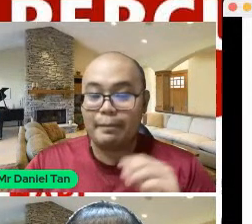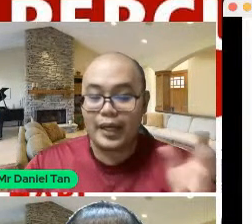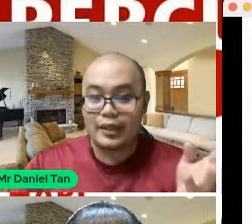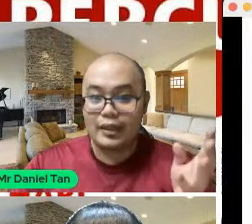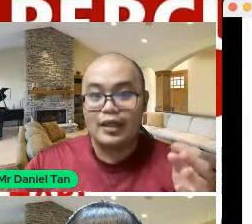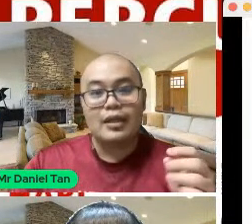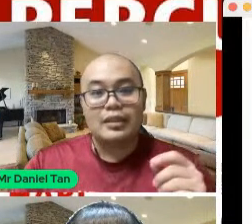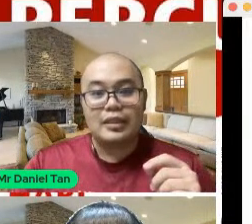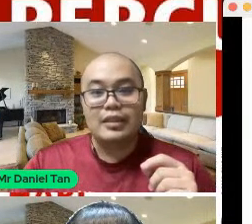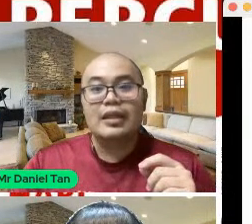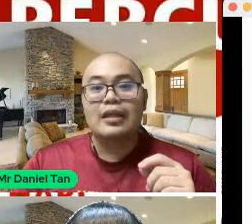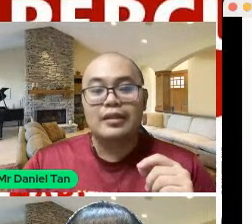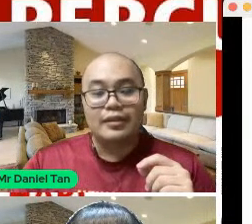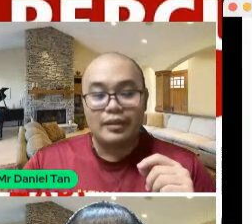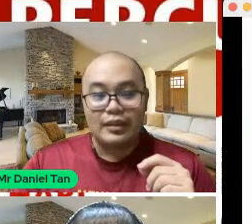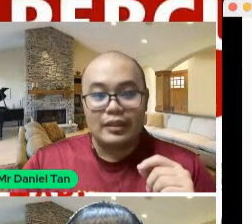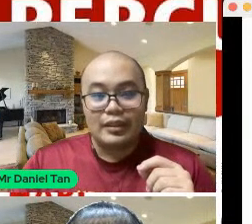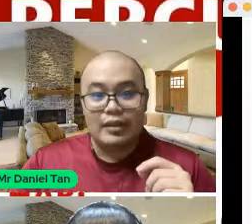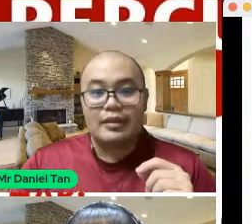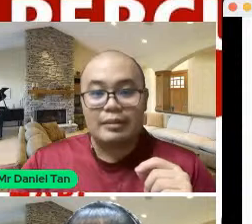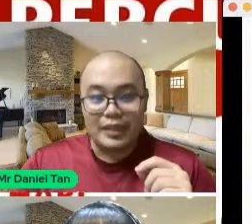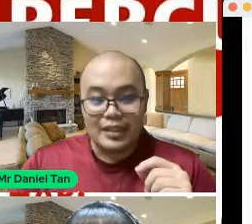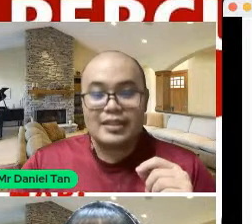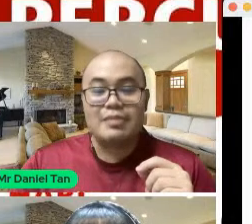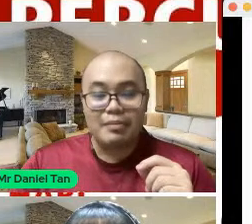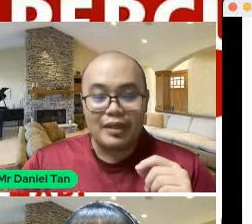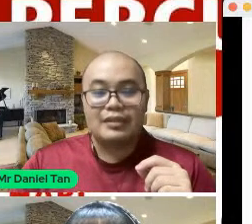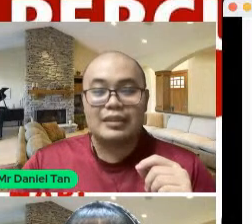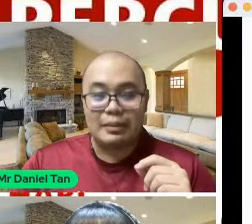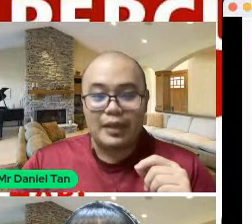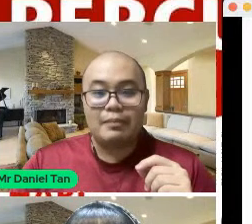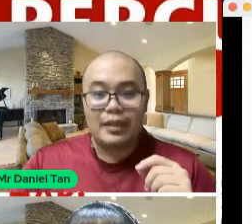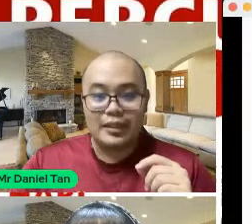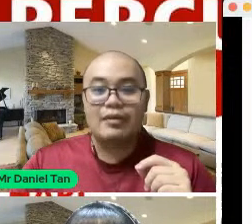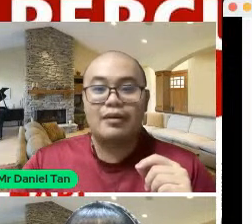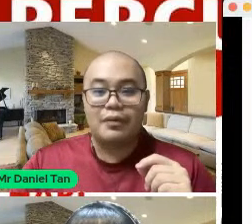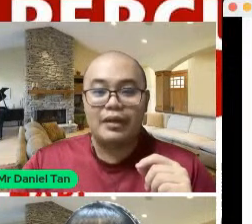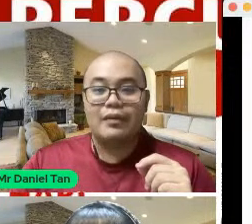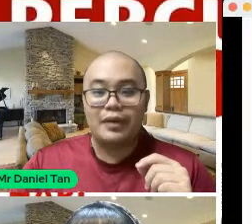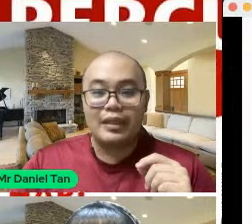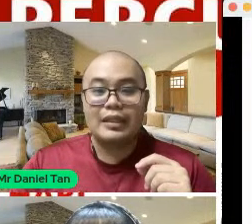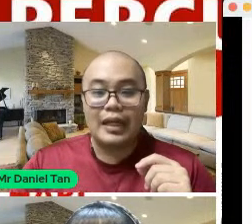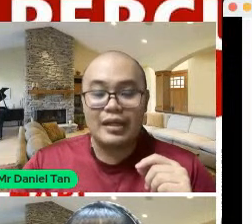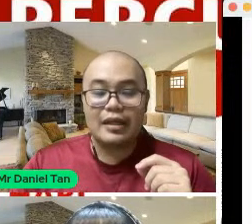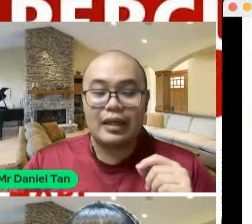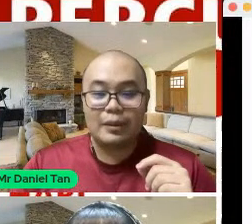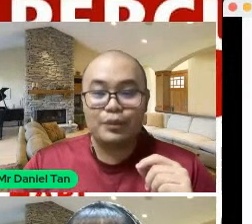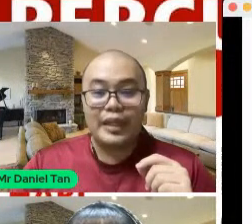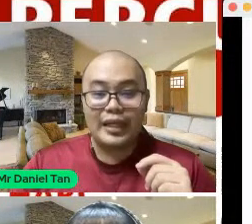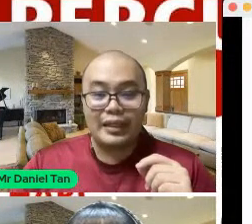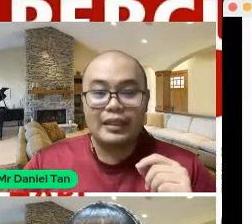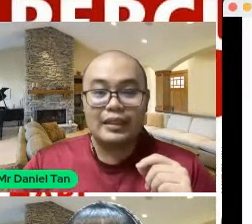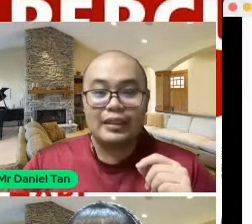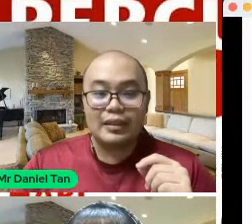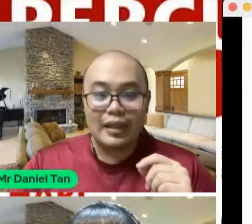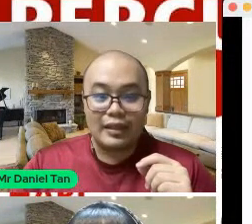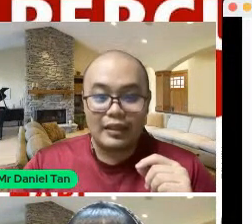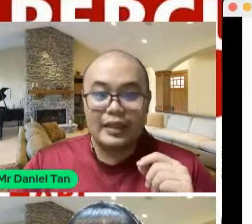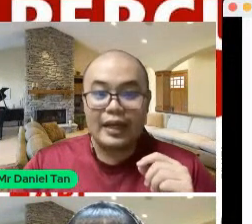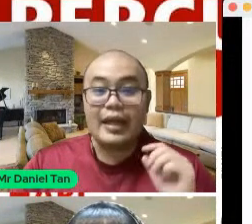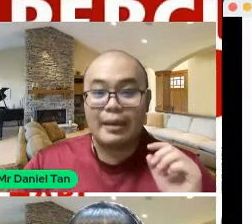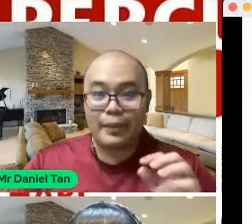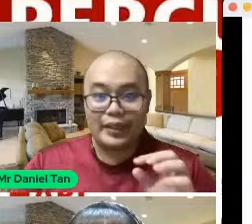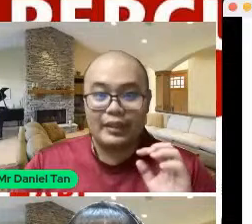menembak jadi di Malaysia memang terdapat banyak orang-orang yang ataupun etik